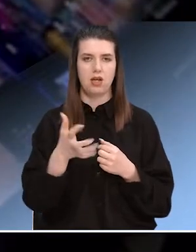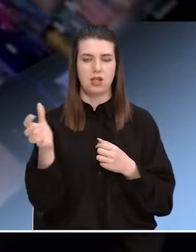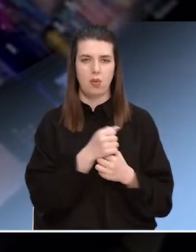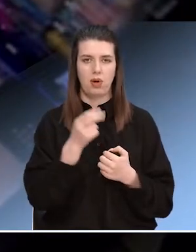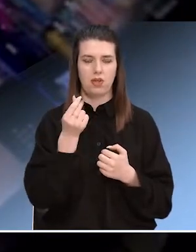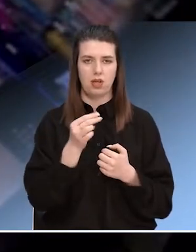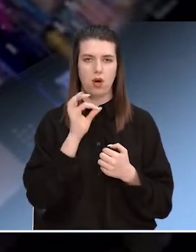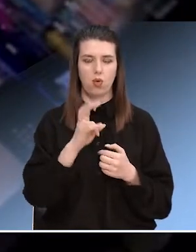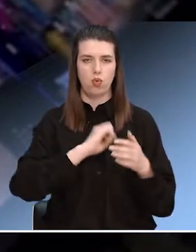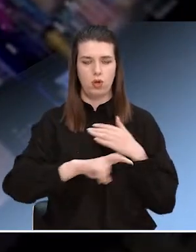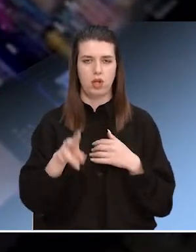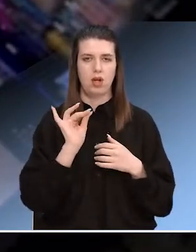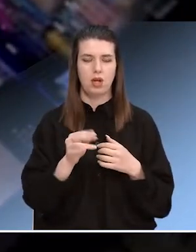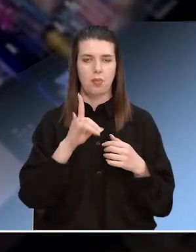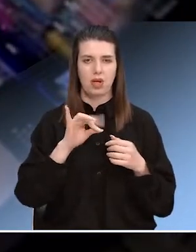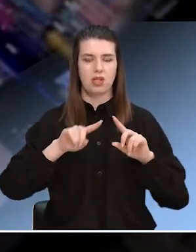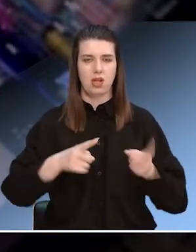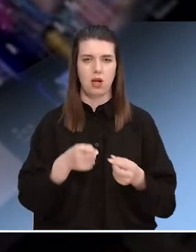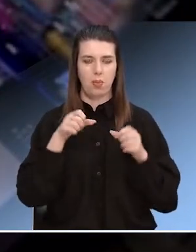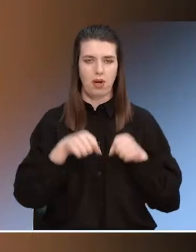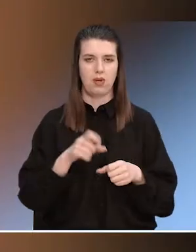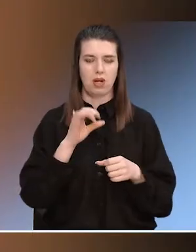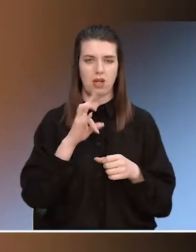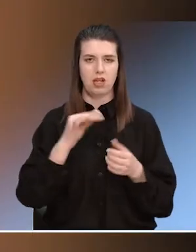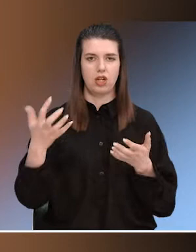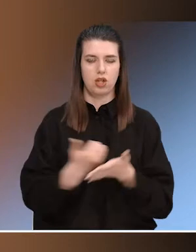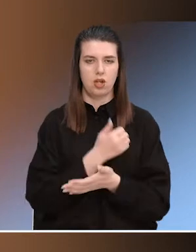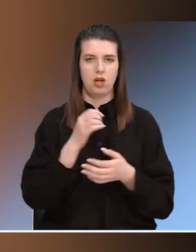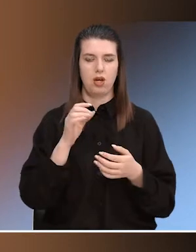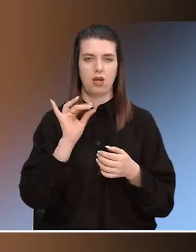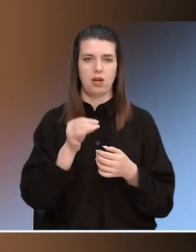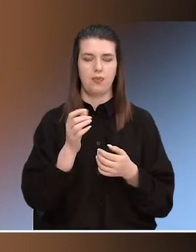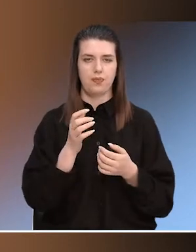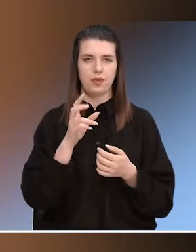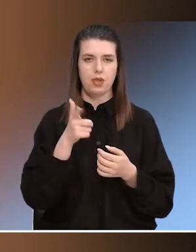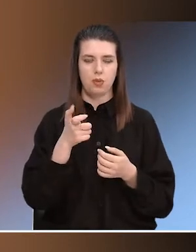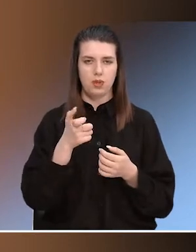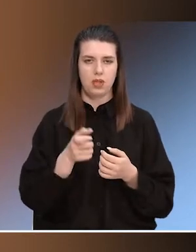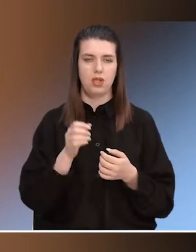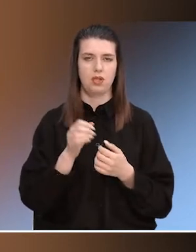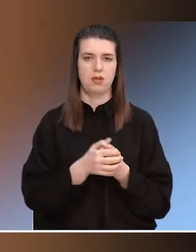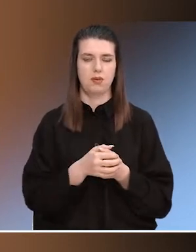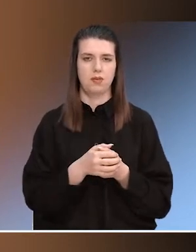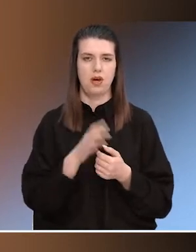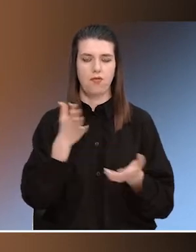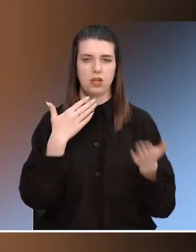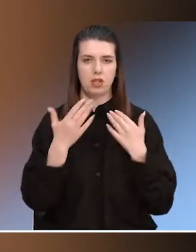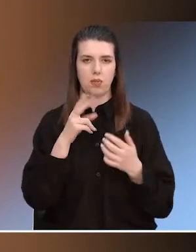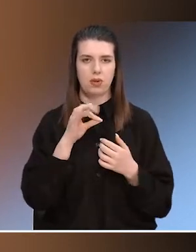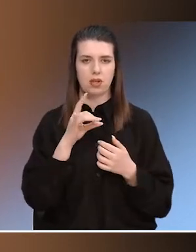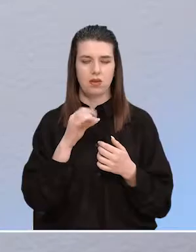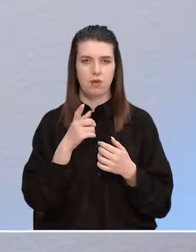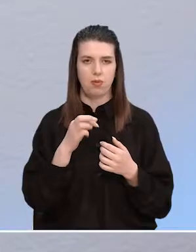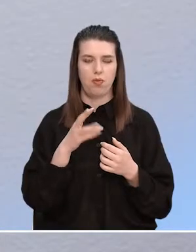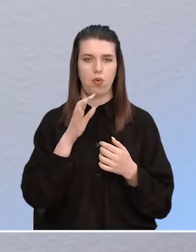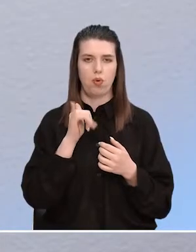средства из кассы забрав наличные он скрылся при задержании правоохранители обнаружили и изъяли у мужчины пневматический пистолет